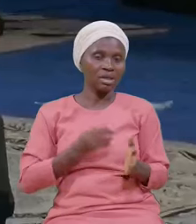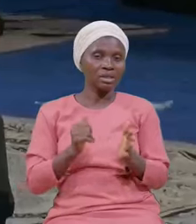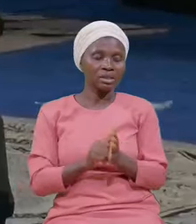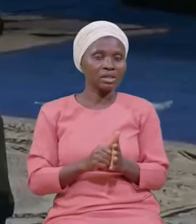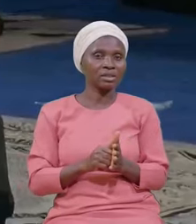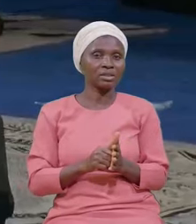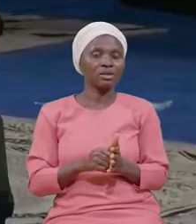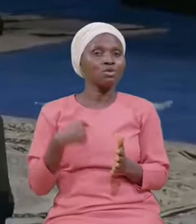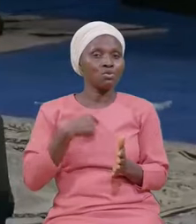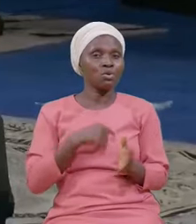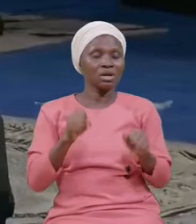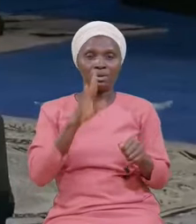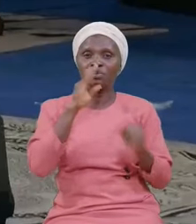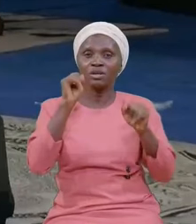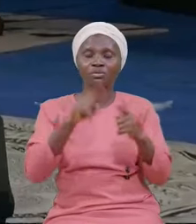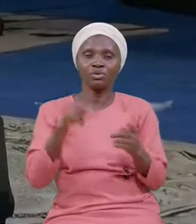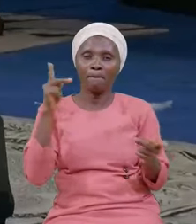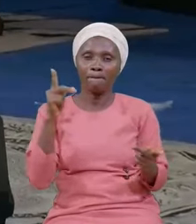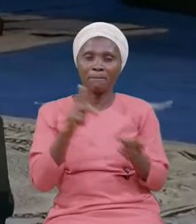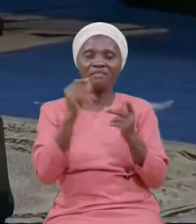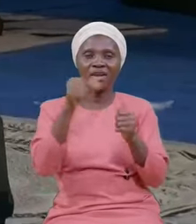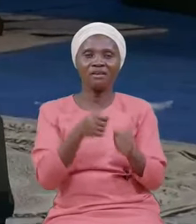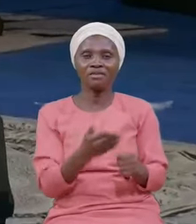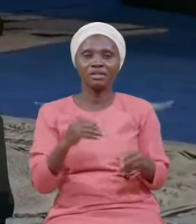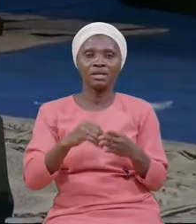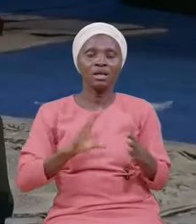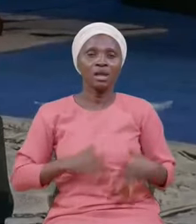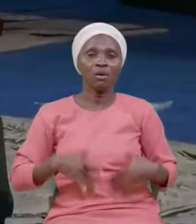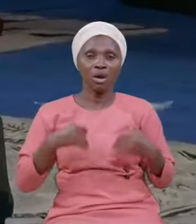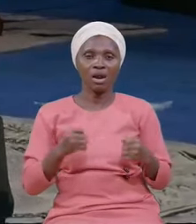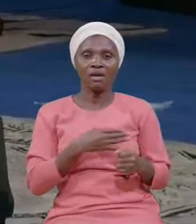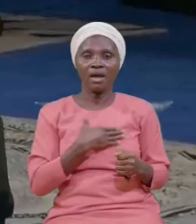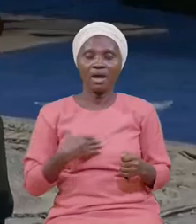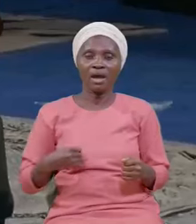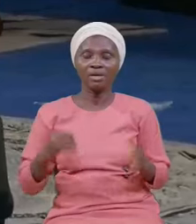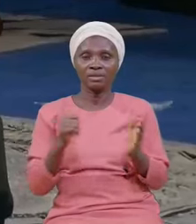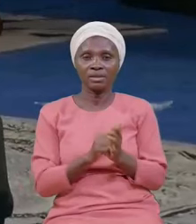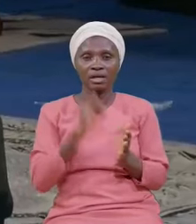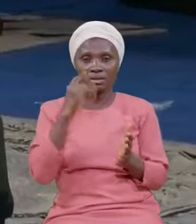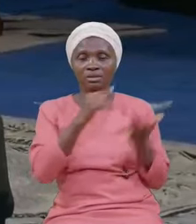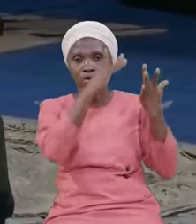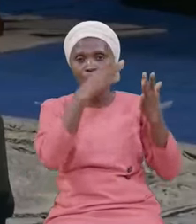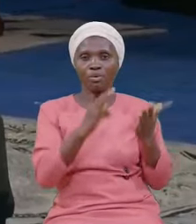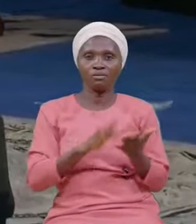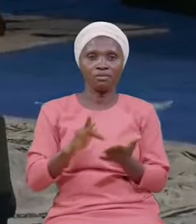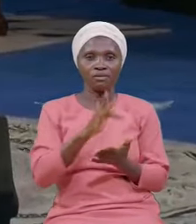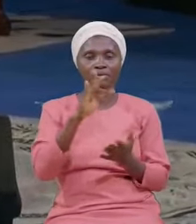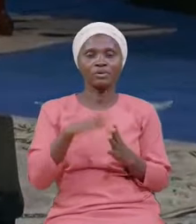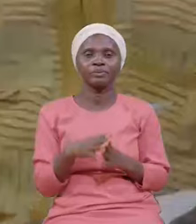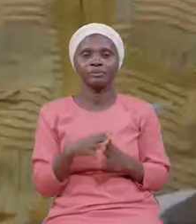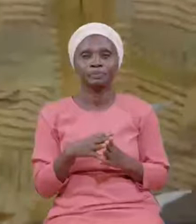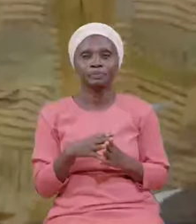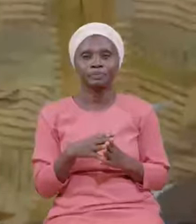Pour parfaire toutes choses dans nos vies. Et c'est l'espérance de la gloire. En 1